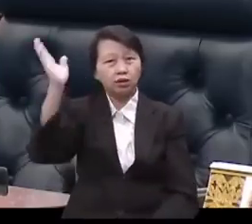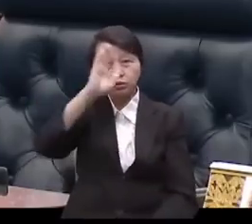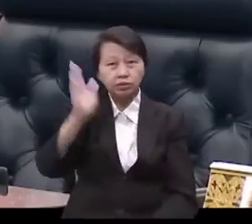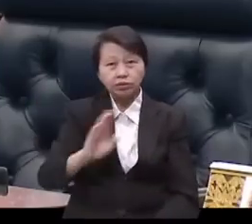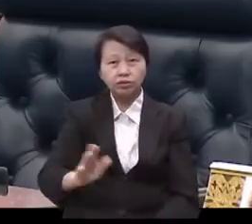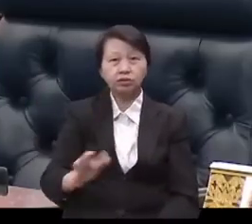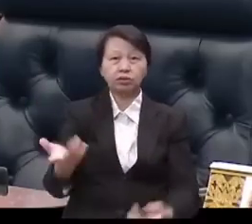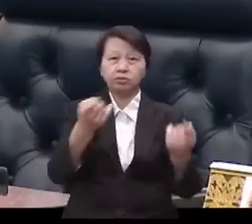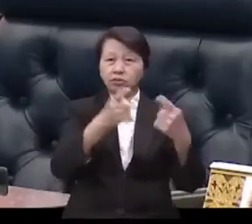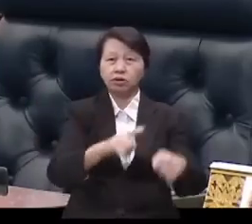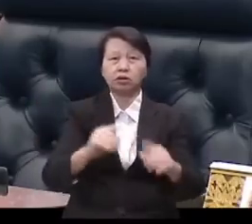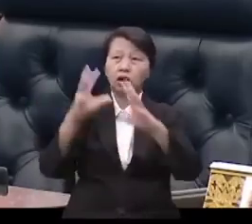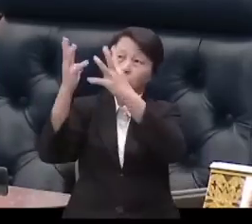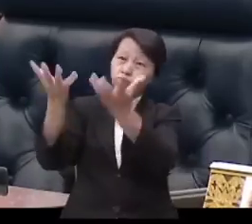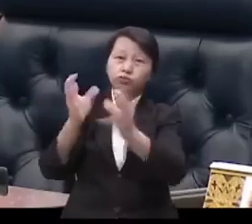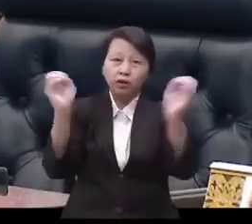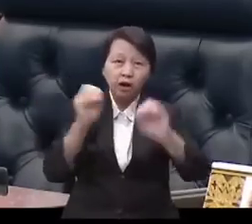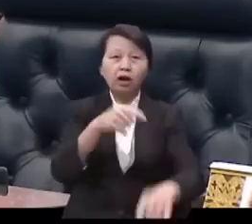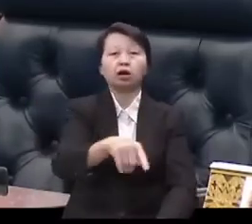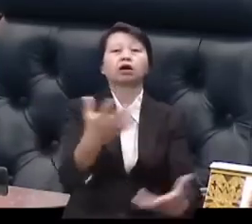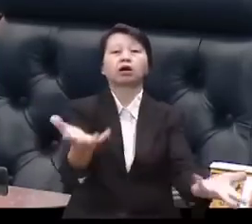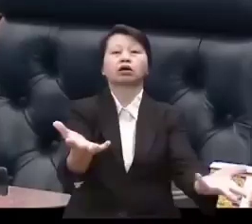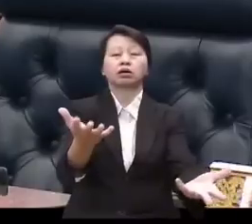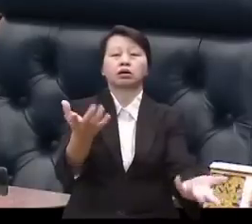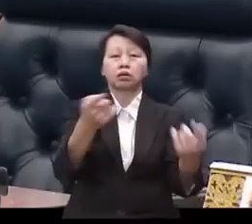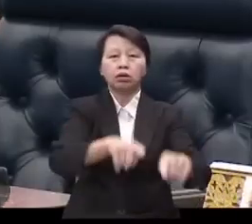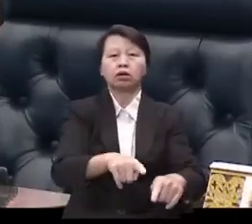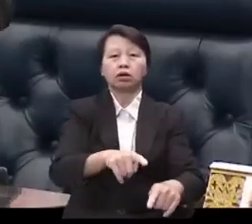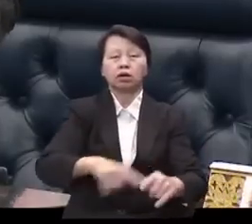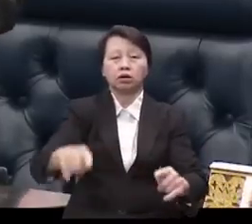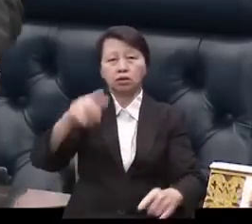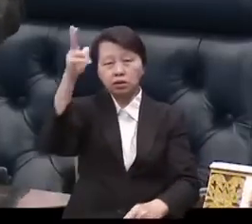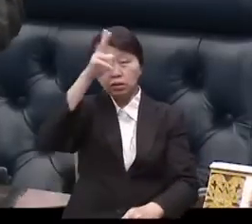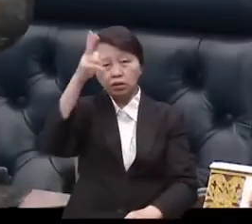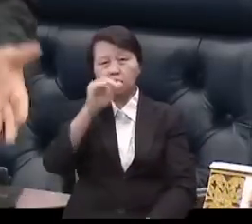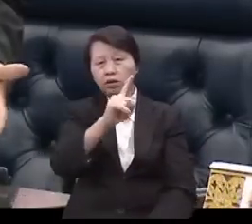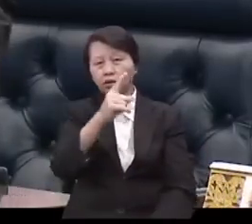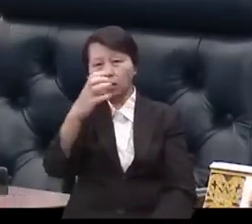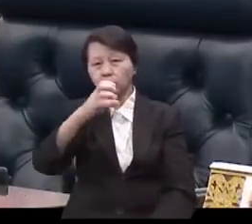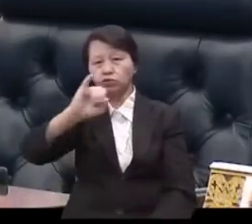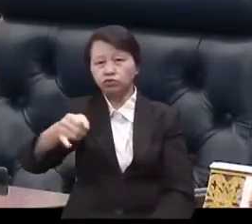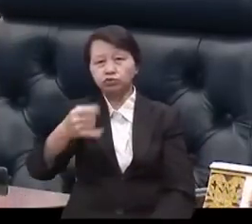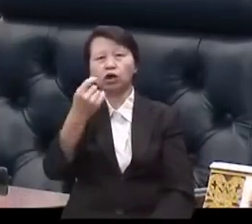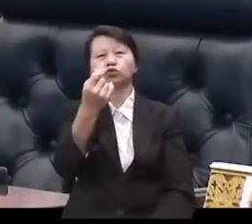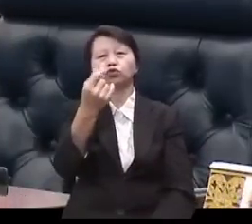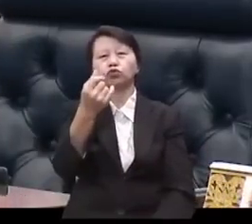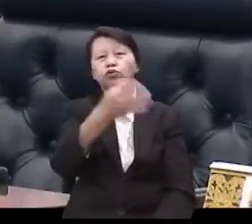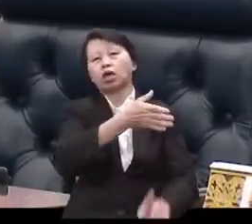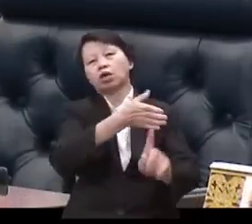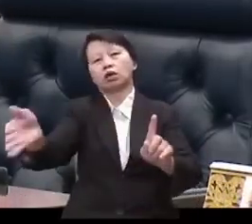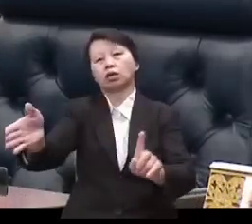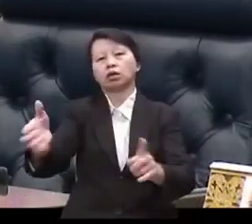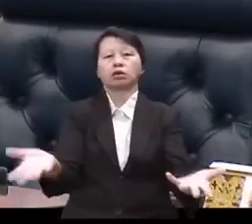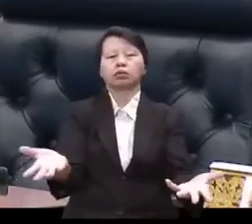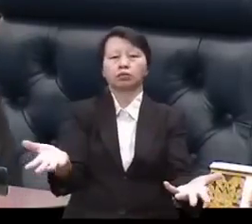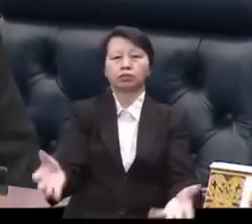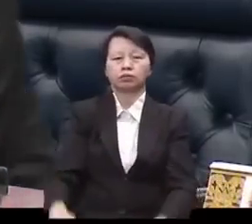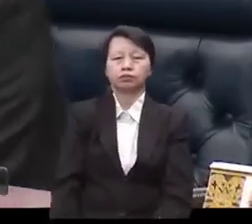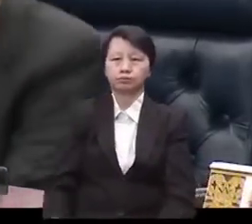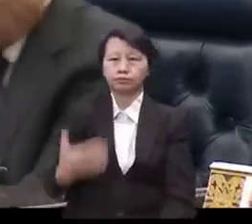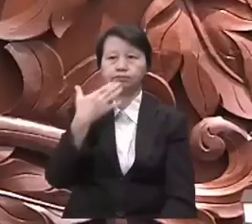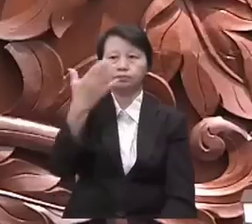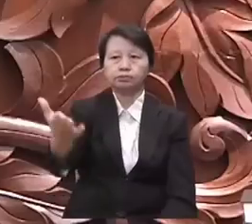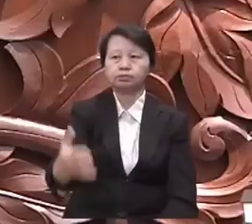berlaku di dunia. Tapi apa tindakan pihak kerajaan yang 100 lebih juta duit? Ke mana duit ni? Baik. Terima kasih banyak. Terima